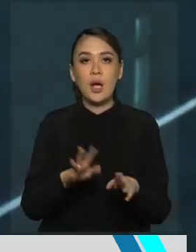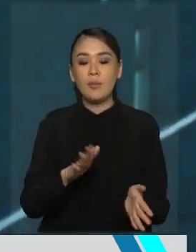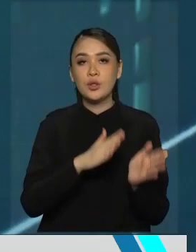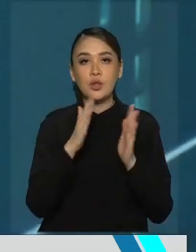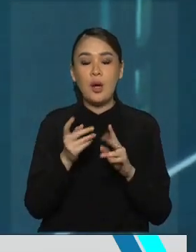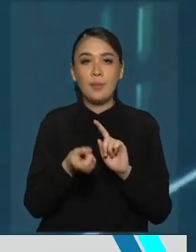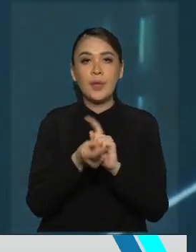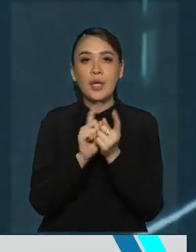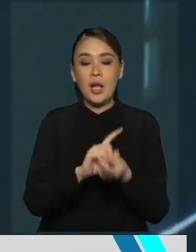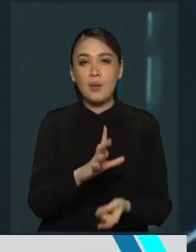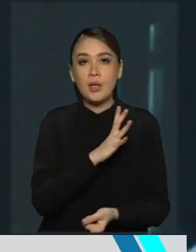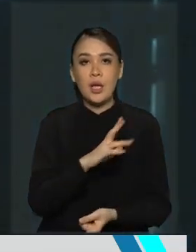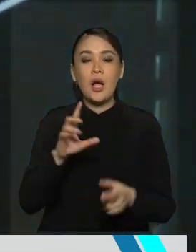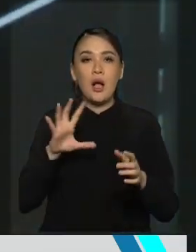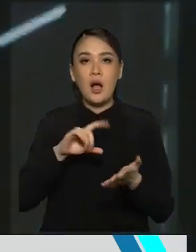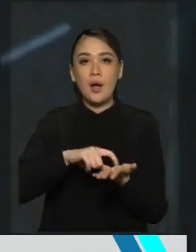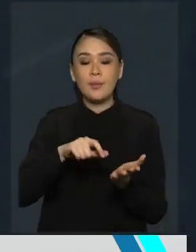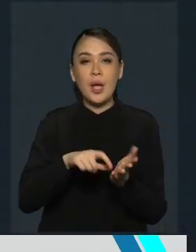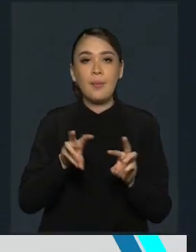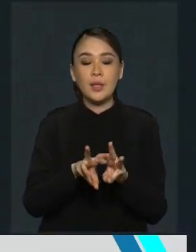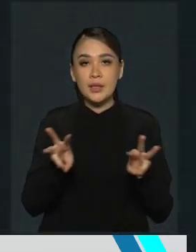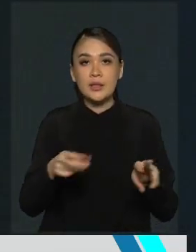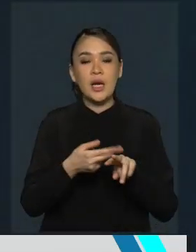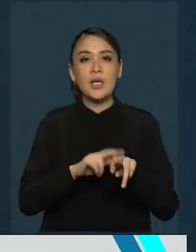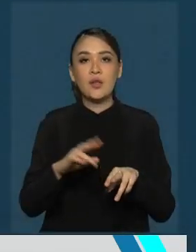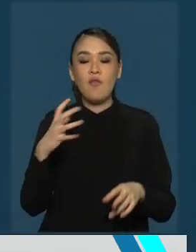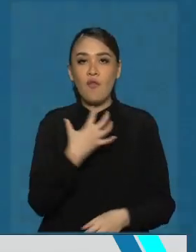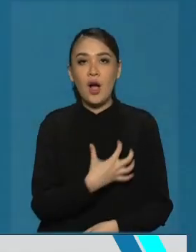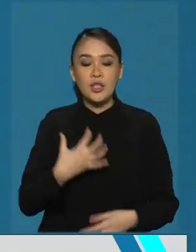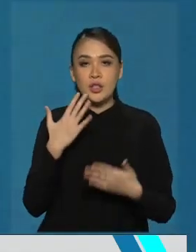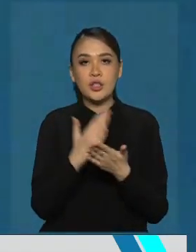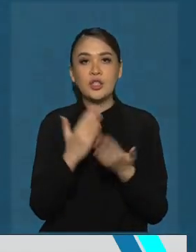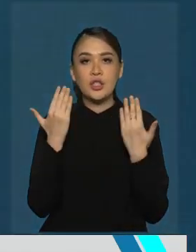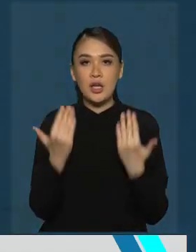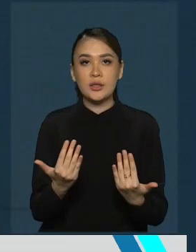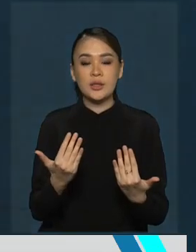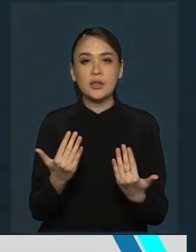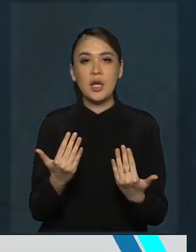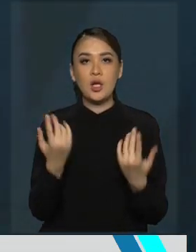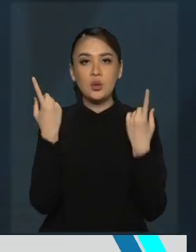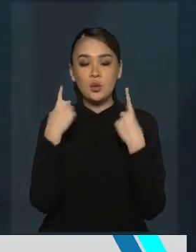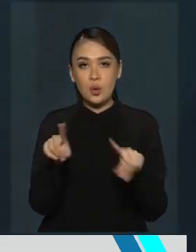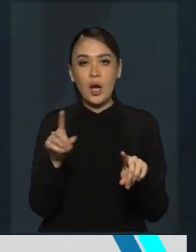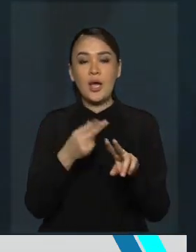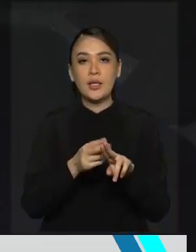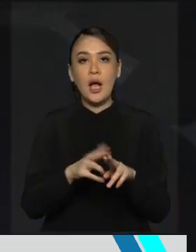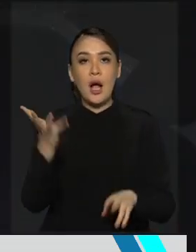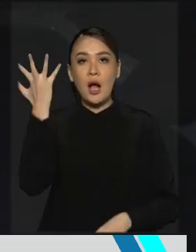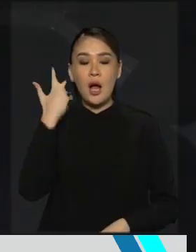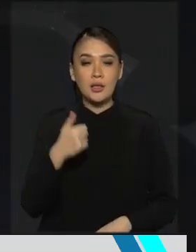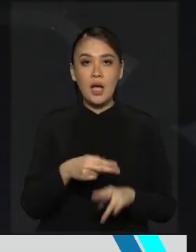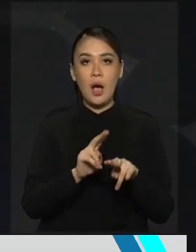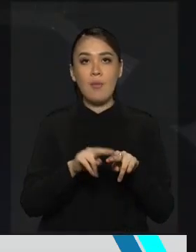поступательно менялся кабинет министров. Сейчас очень важная, знаете, другая составляющая здесь. То есть, когда